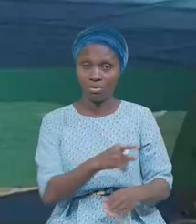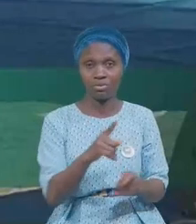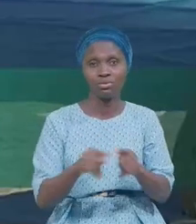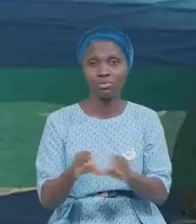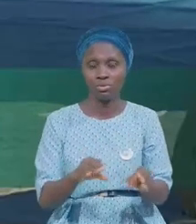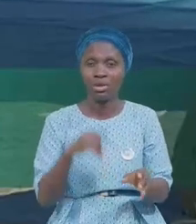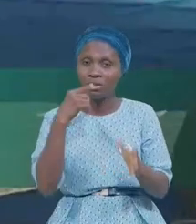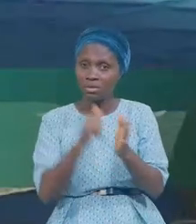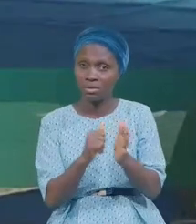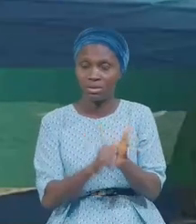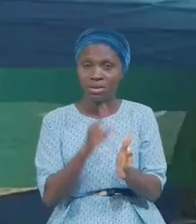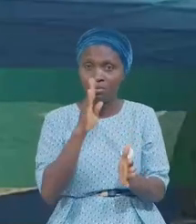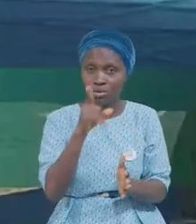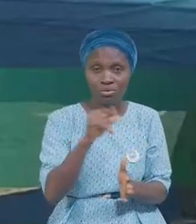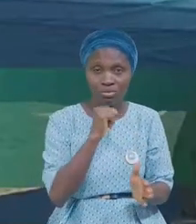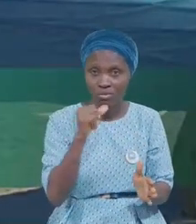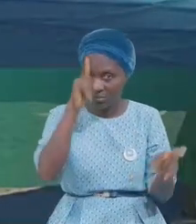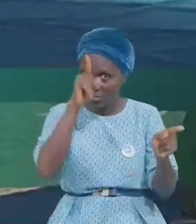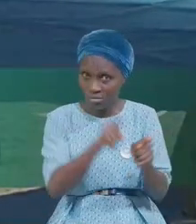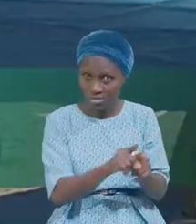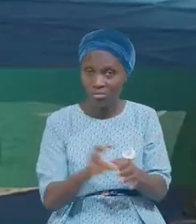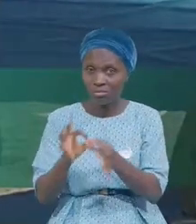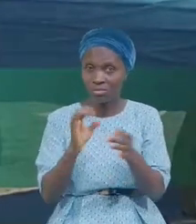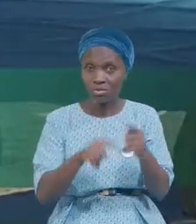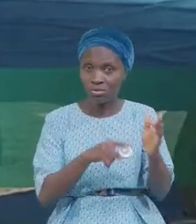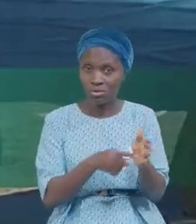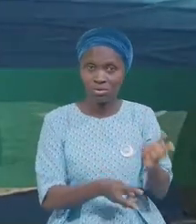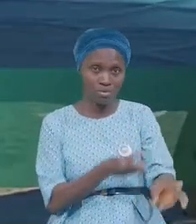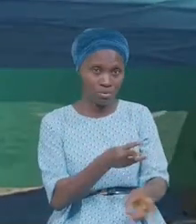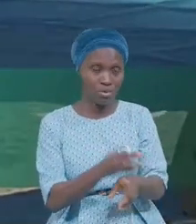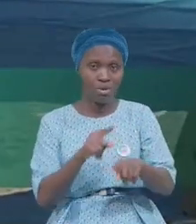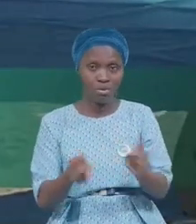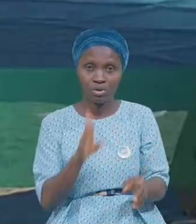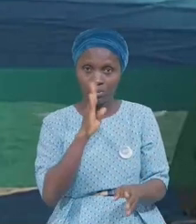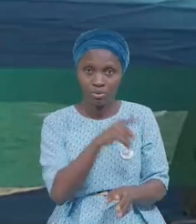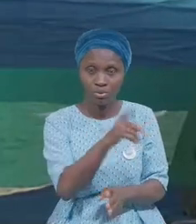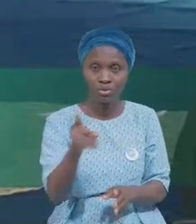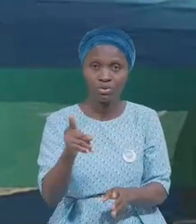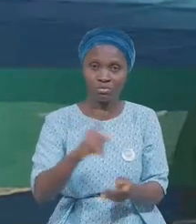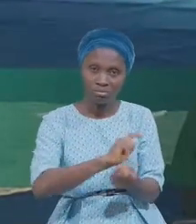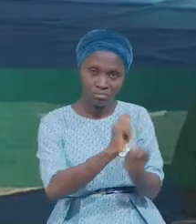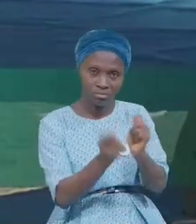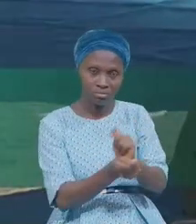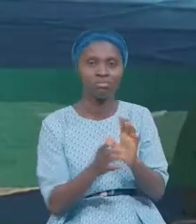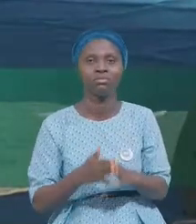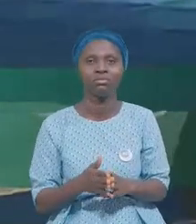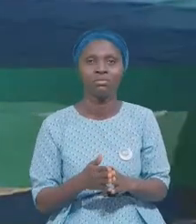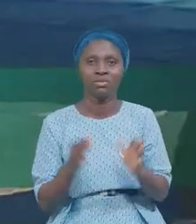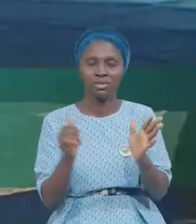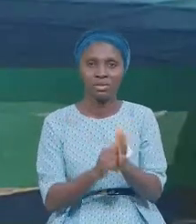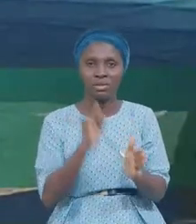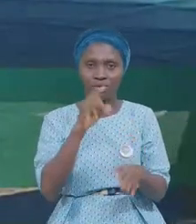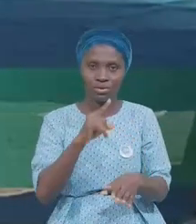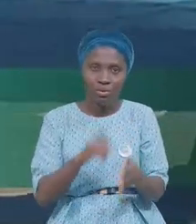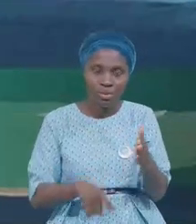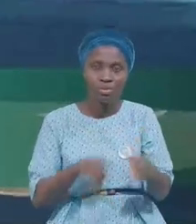et dit, « Ne vous conformez pas au siècle présent, mais soyez transformés, c'est ce que le salut